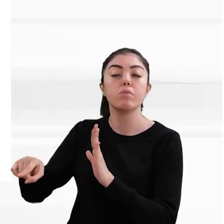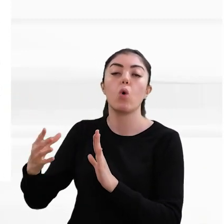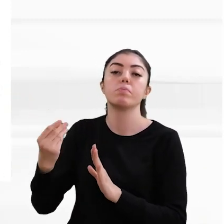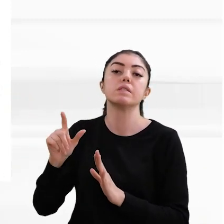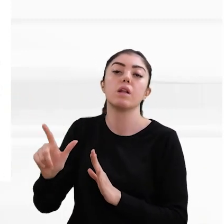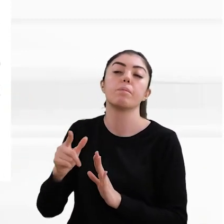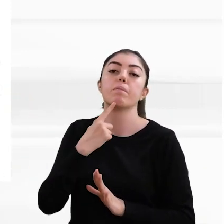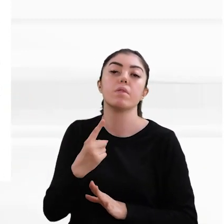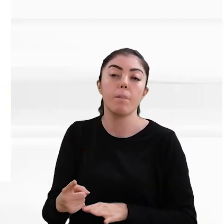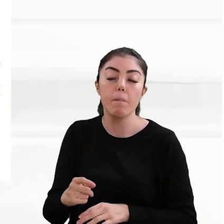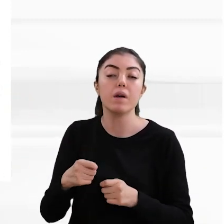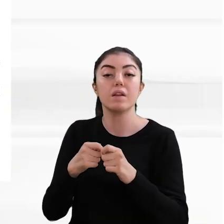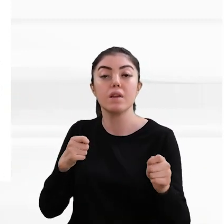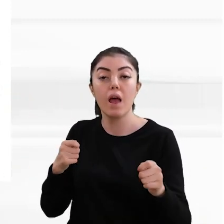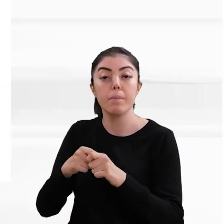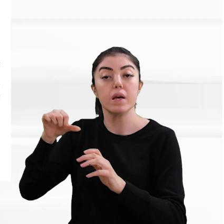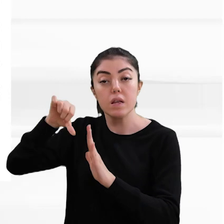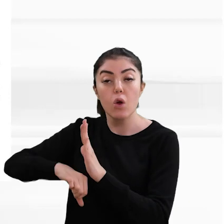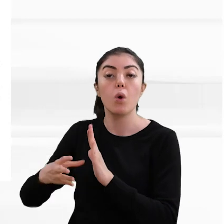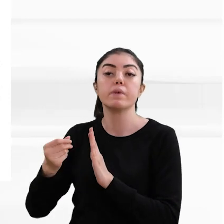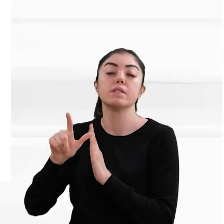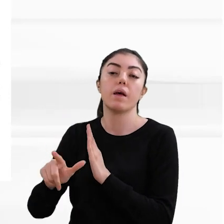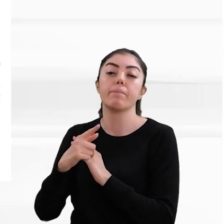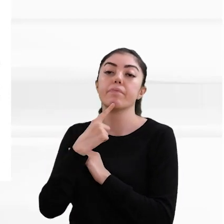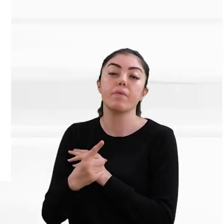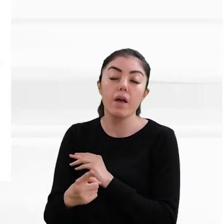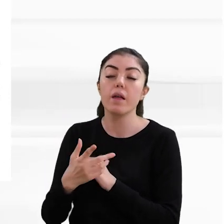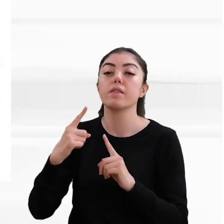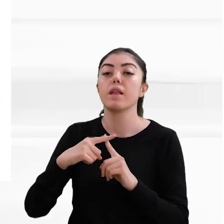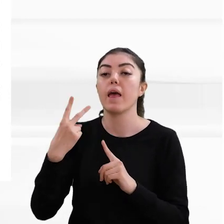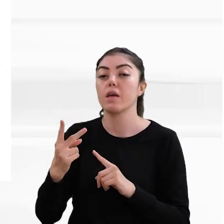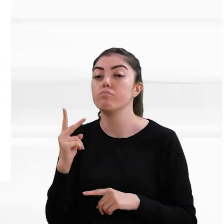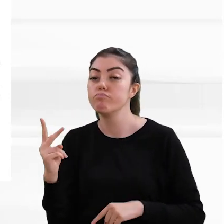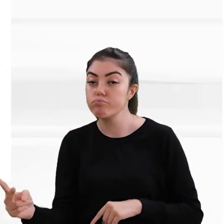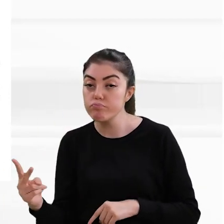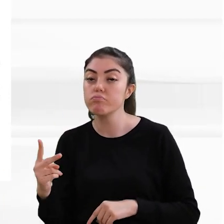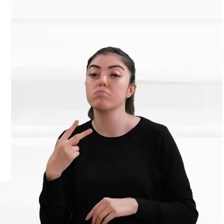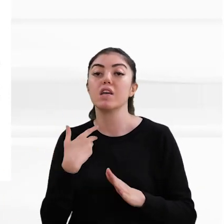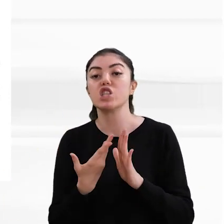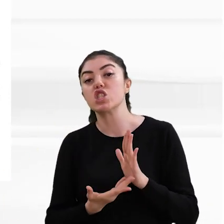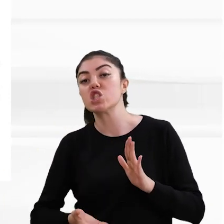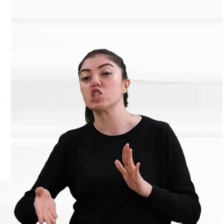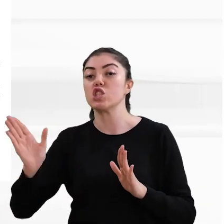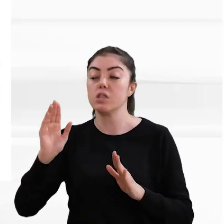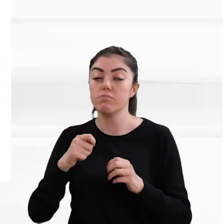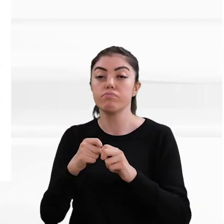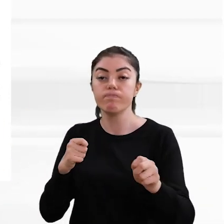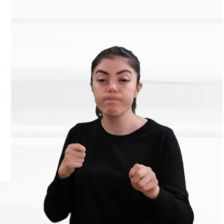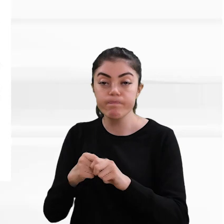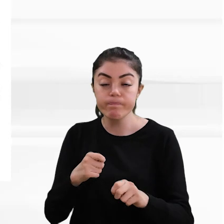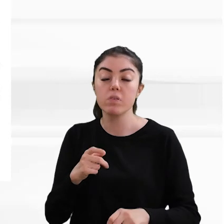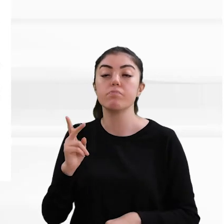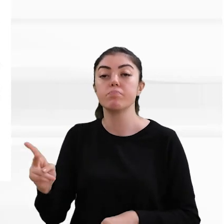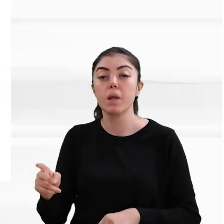transformatörünün indirgen bir transformatör olması lazım. Gerilimi indirmesi lazım. Bu durumda T2 transformatörünün